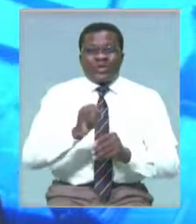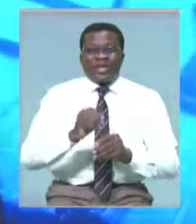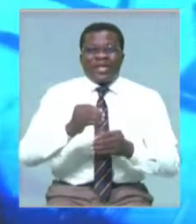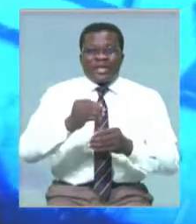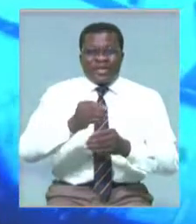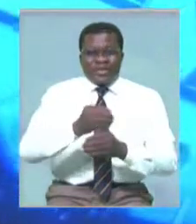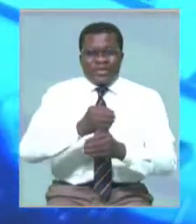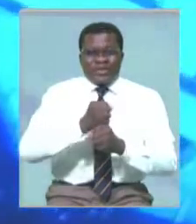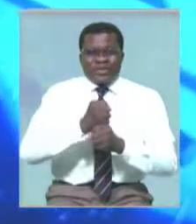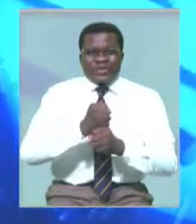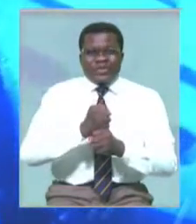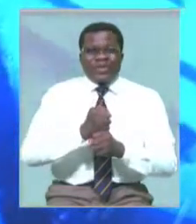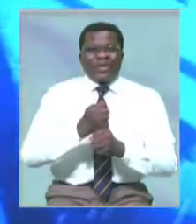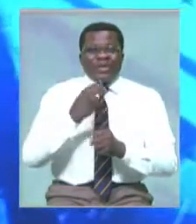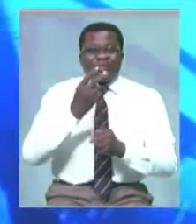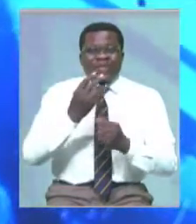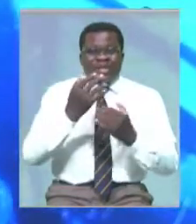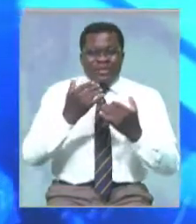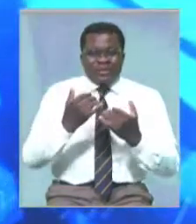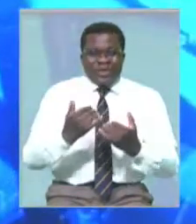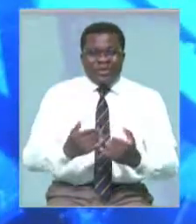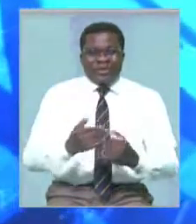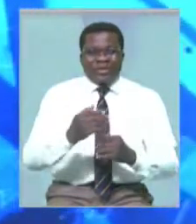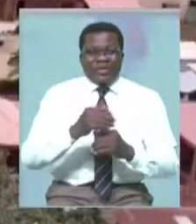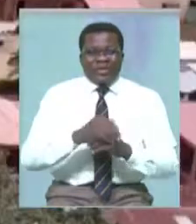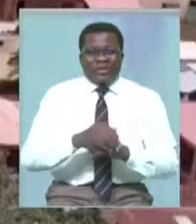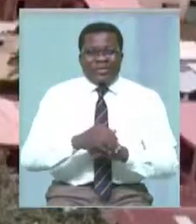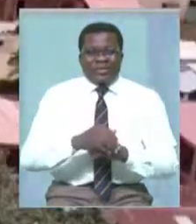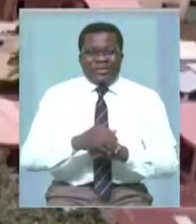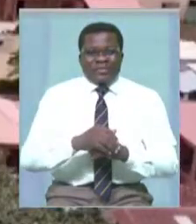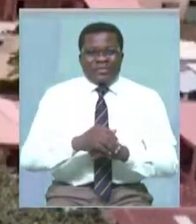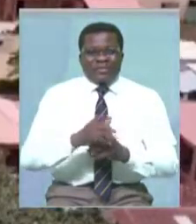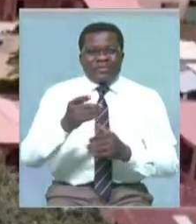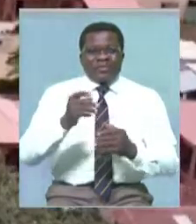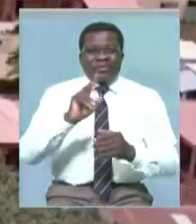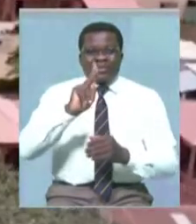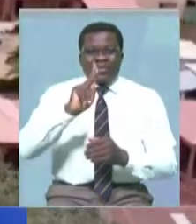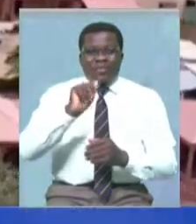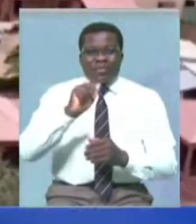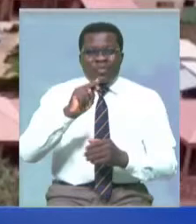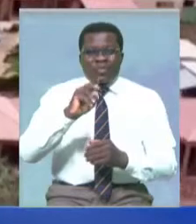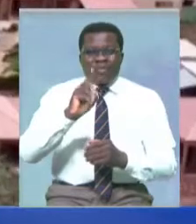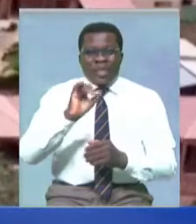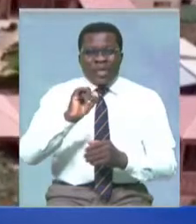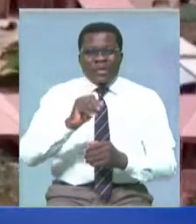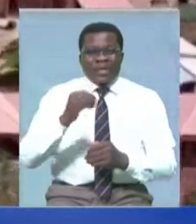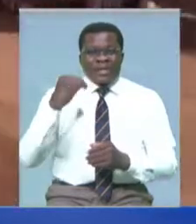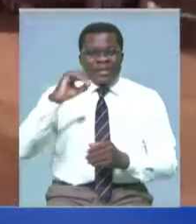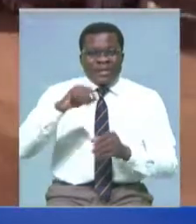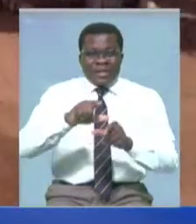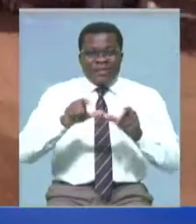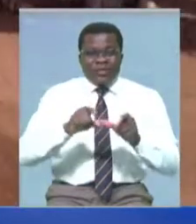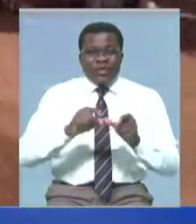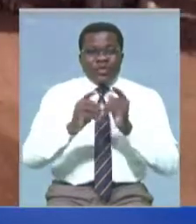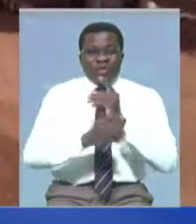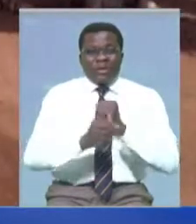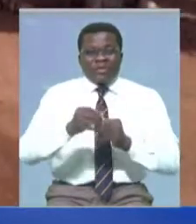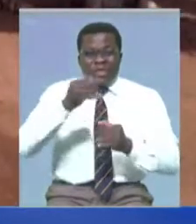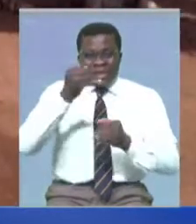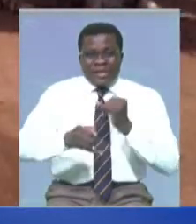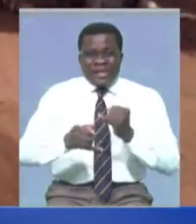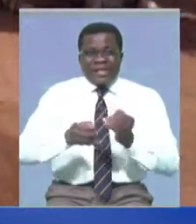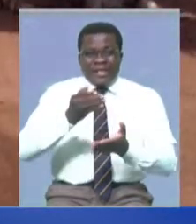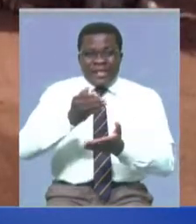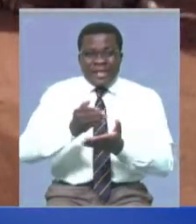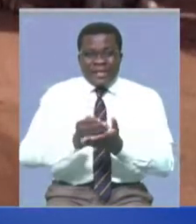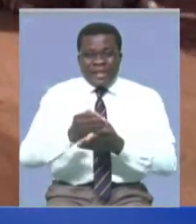reportage est signé Edmond Hungbo et Nokung Kwati. Tondi, chef-lieu du département de la Liborie, dernière étape de la